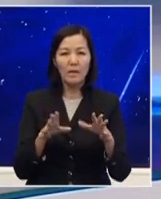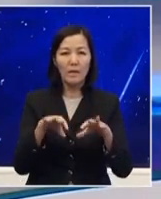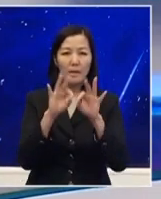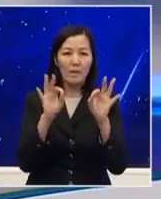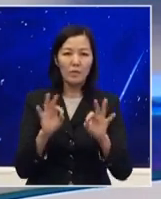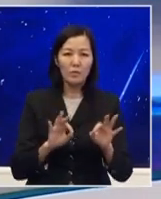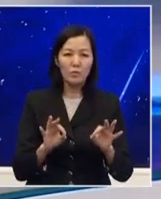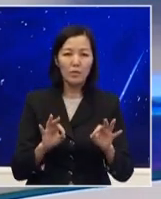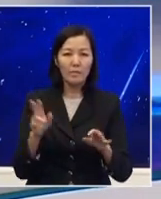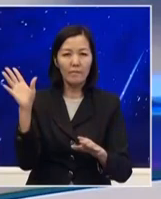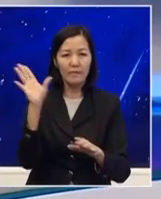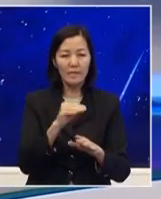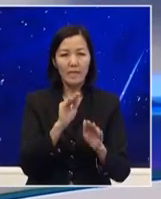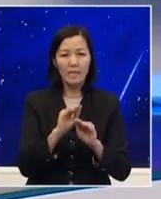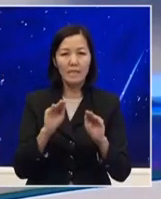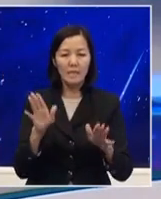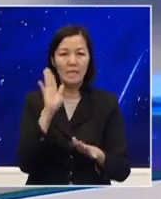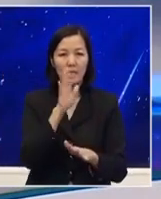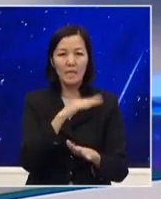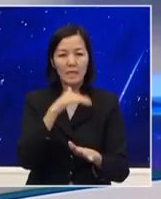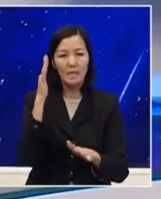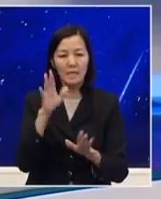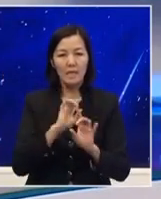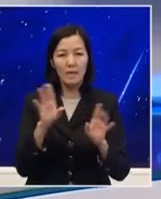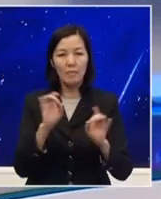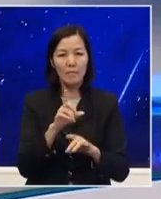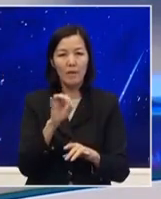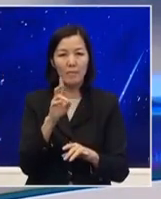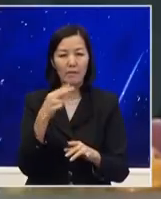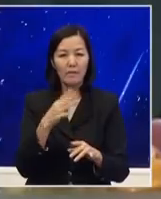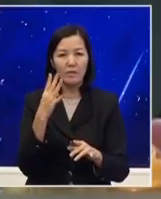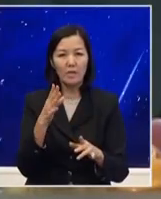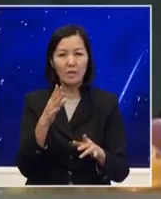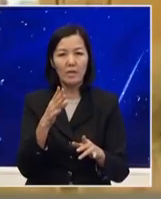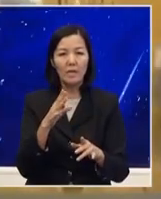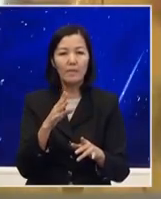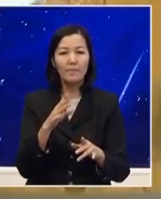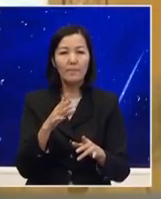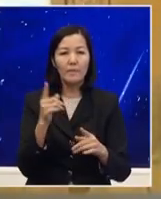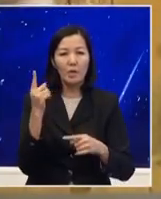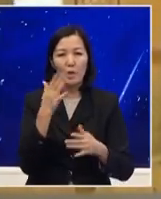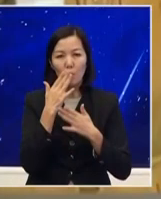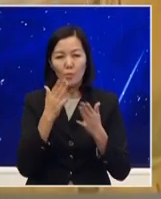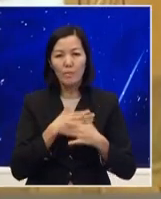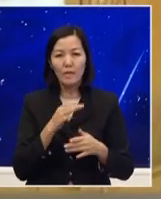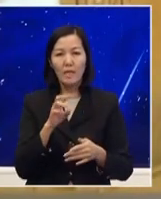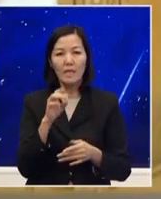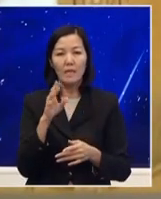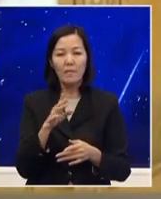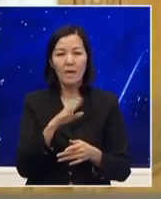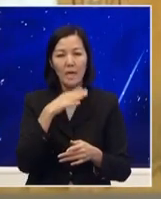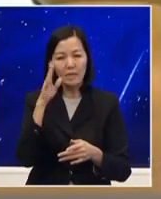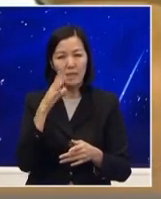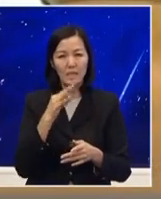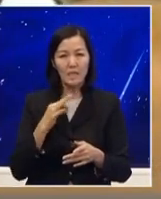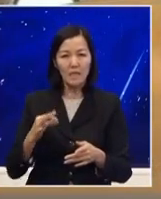искусством занимаются все – и дети, и родители, передает Хабар-24. Творить Есенкуловы любят в тандеме. Отец и старший сын